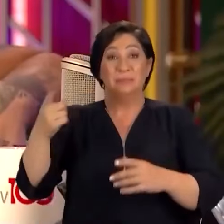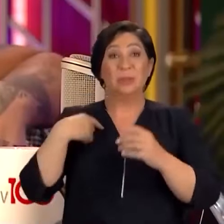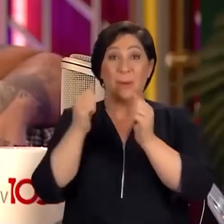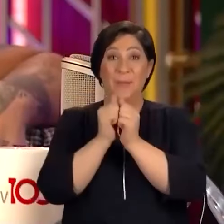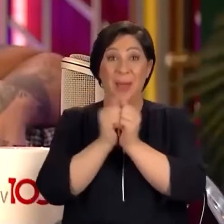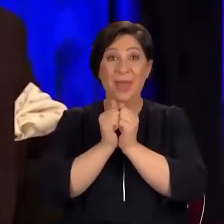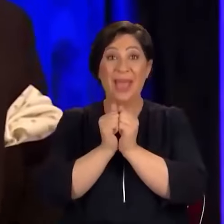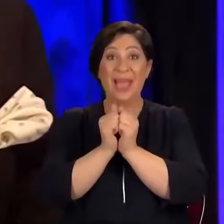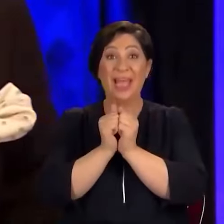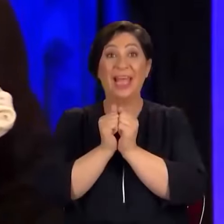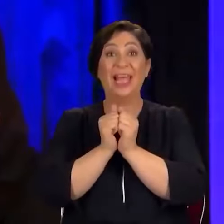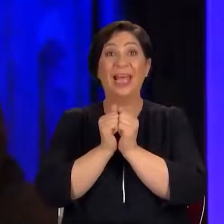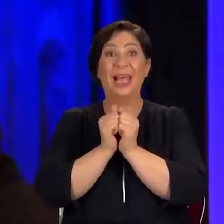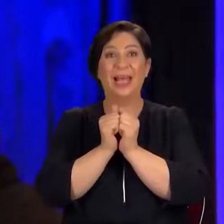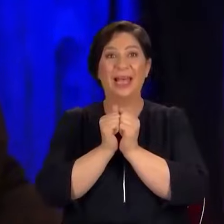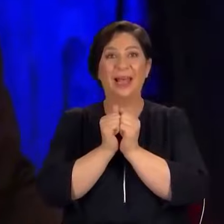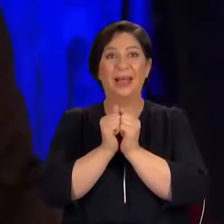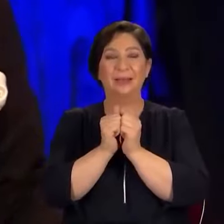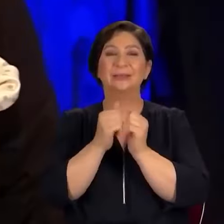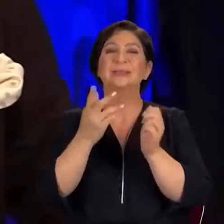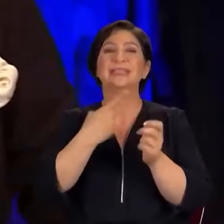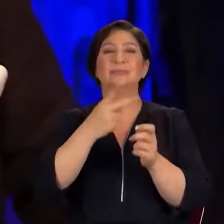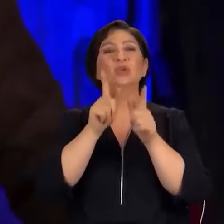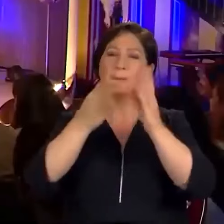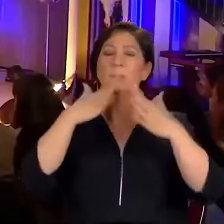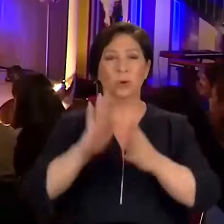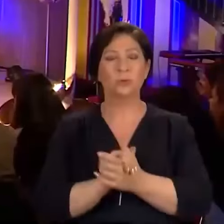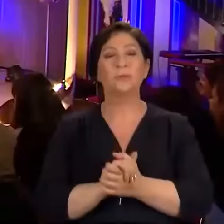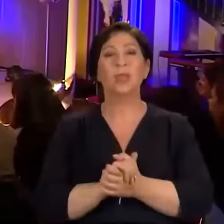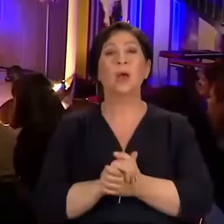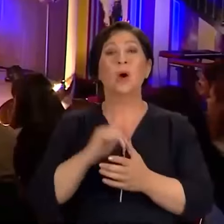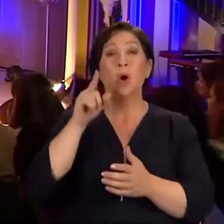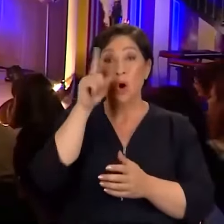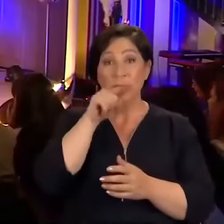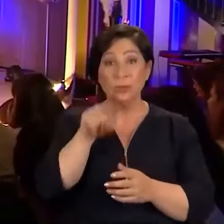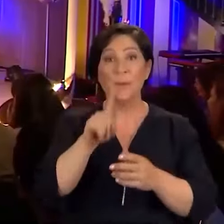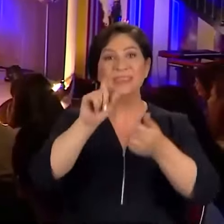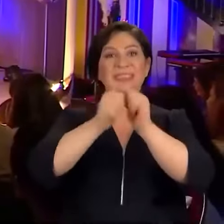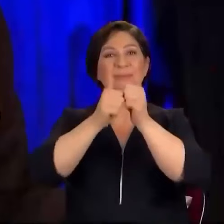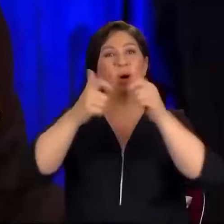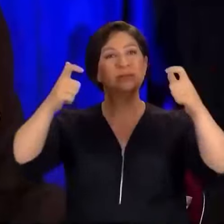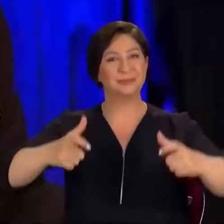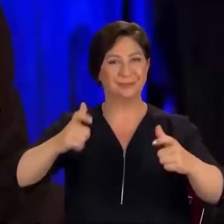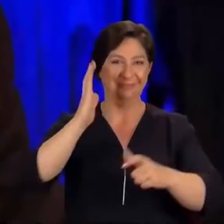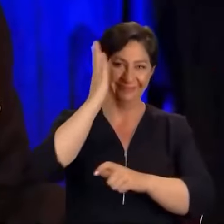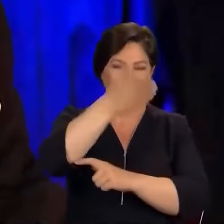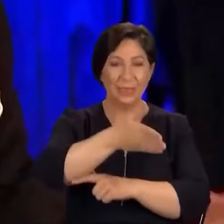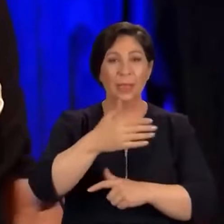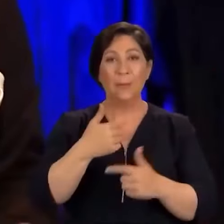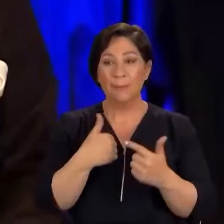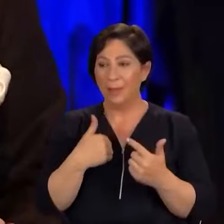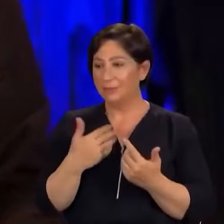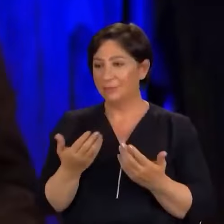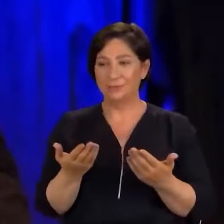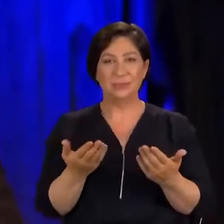beraber ben ötüyorum şu an. İkimiz de ötebiliriz. Evet. Ondan sonra bir spor salonuna gittik ve